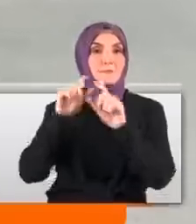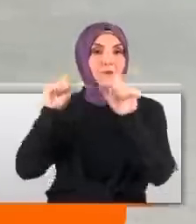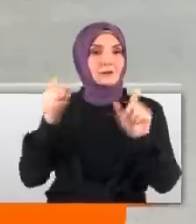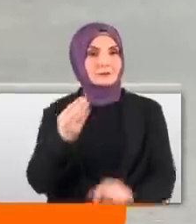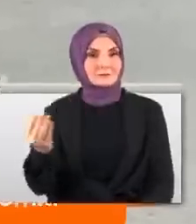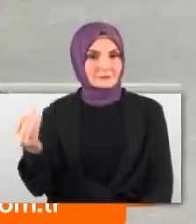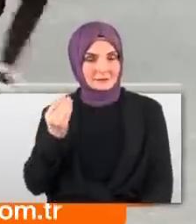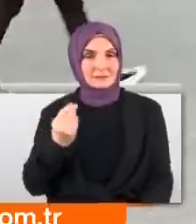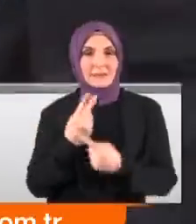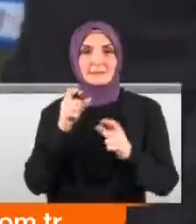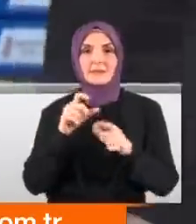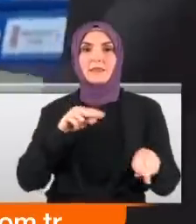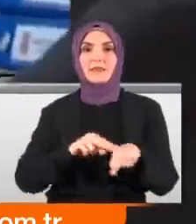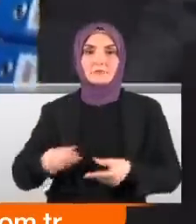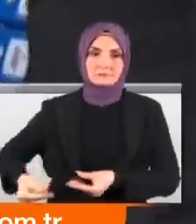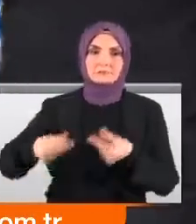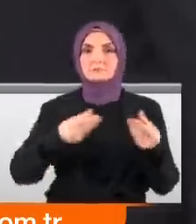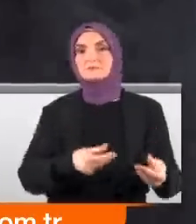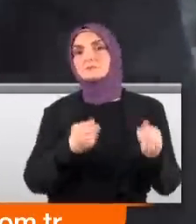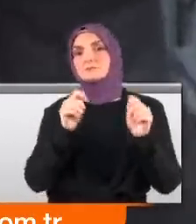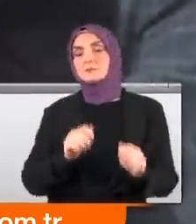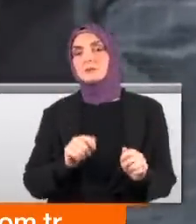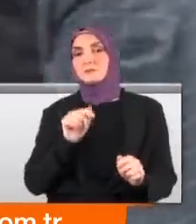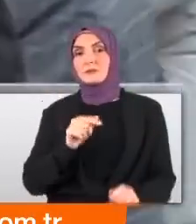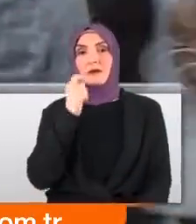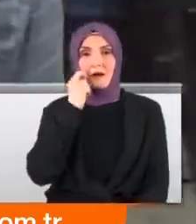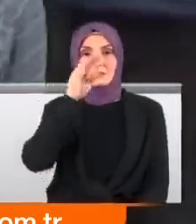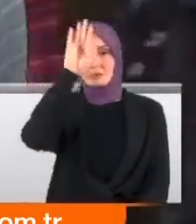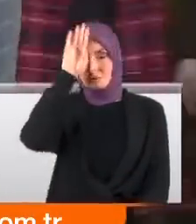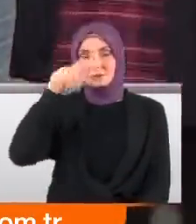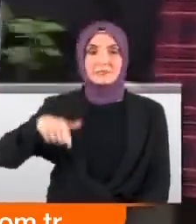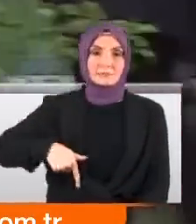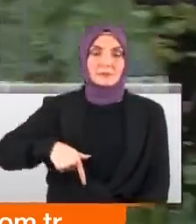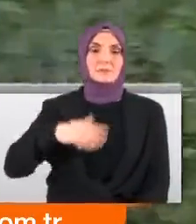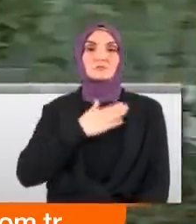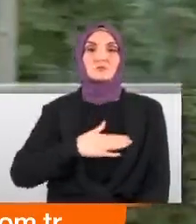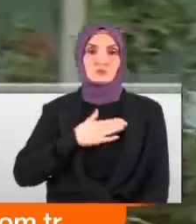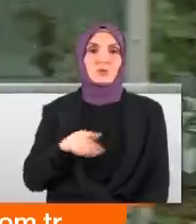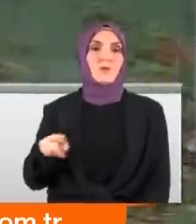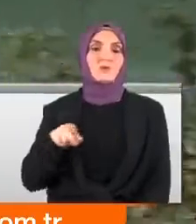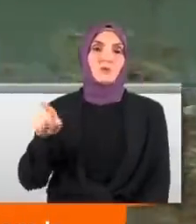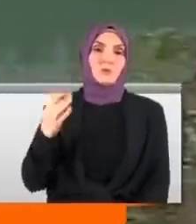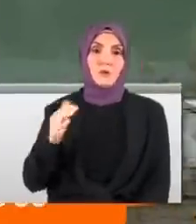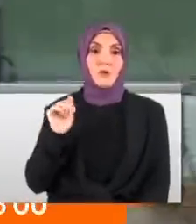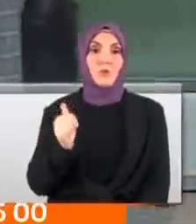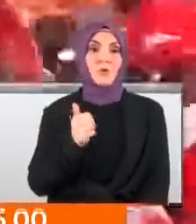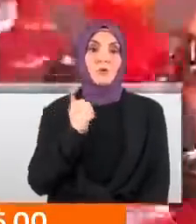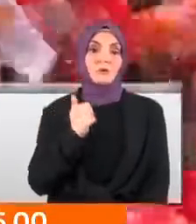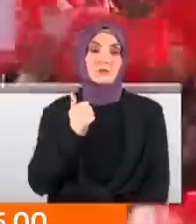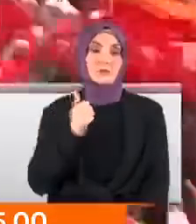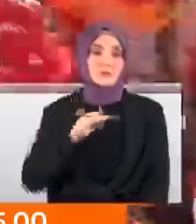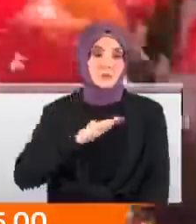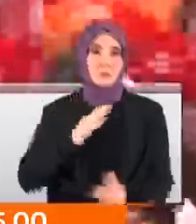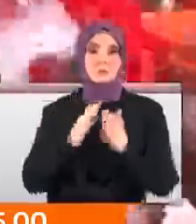AK Parti'nin listelerinde. Ankara, İstanbul, İzmir, Bursa, Şanlıurfa. Kritik öneme sahip büyük şehirler